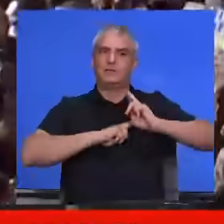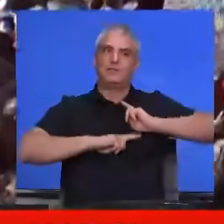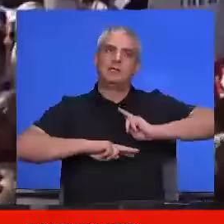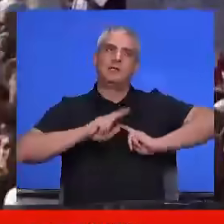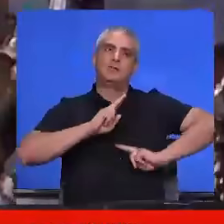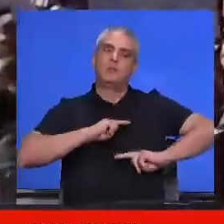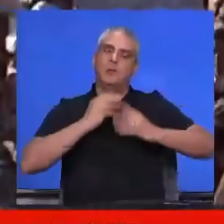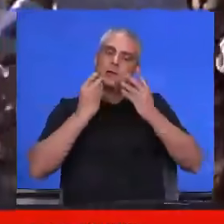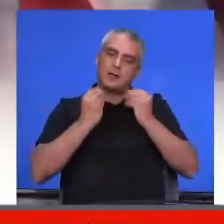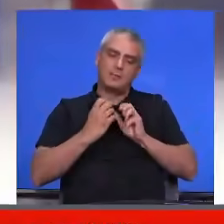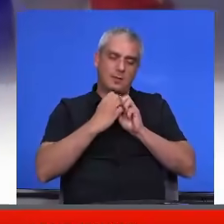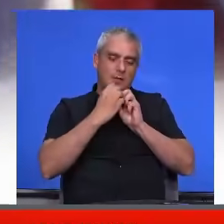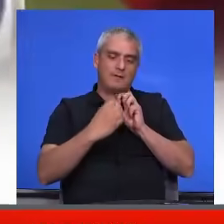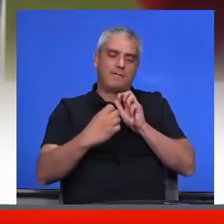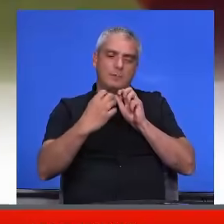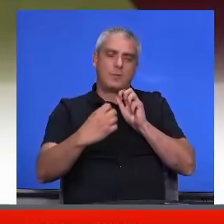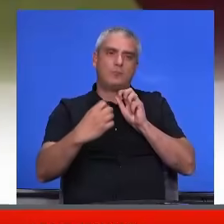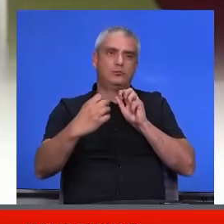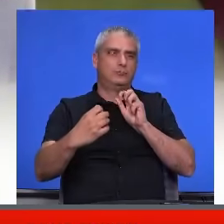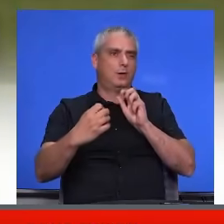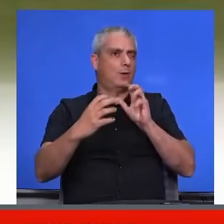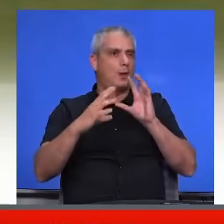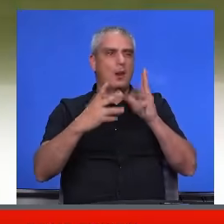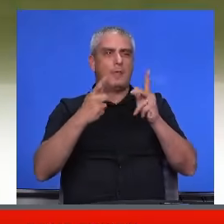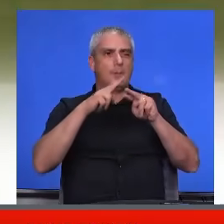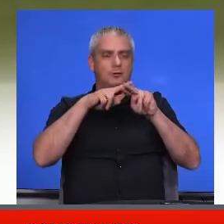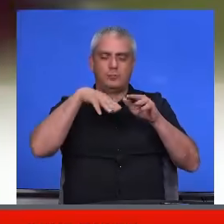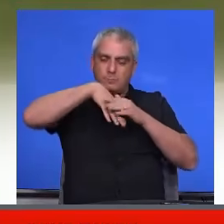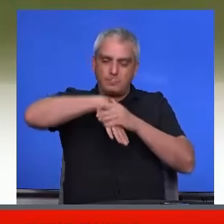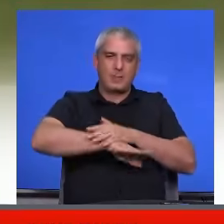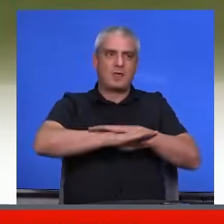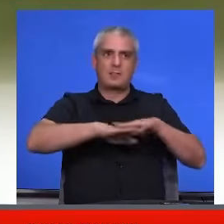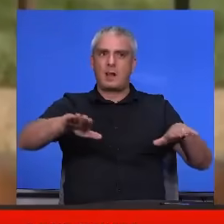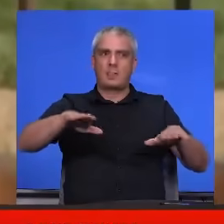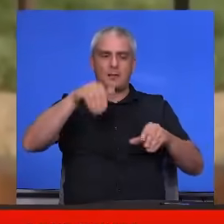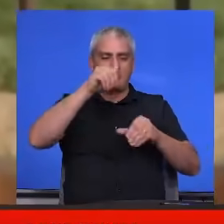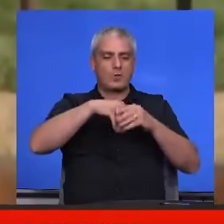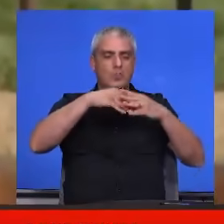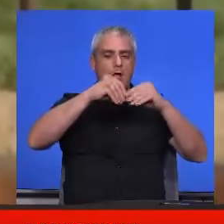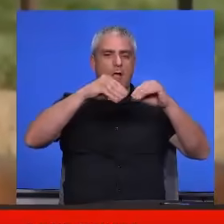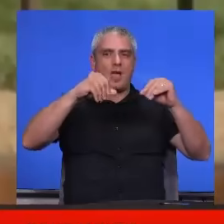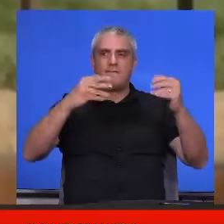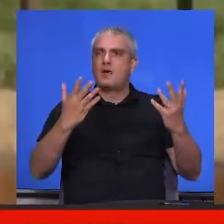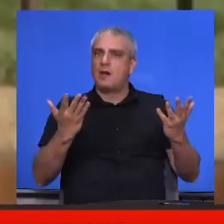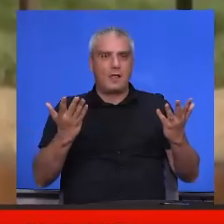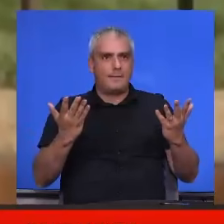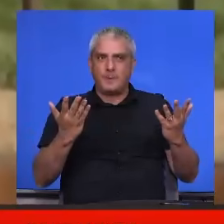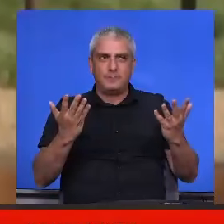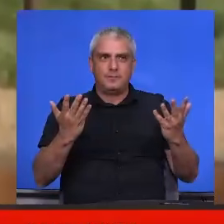torment. Why are they being left underground in the dirt?